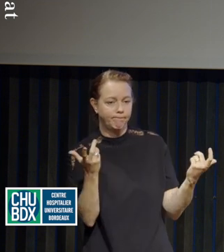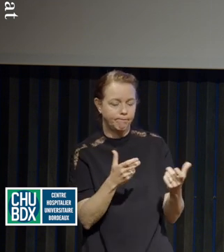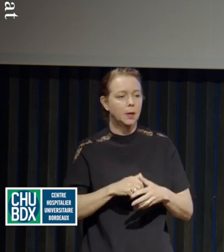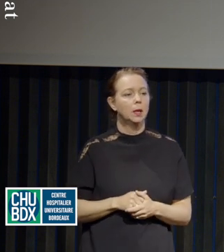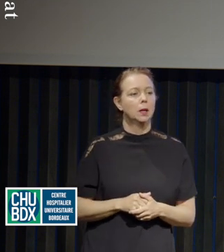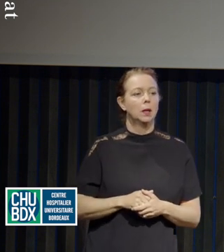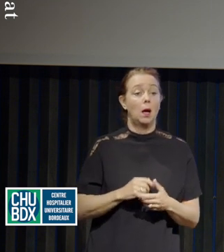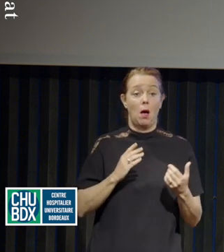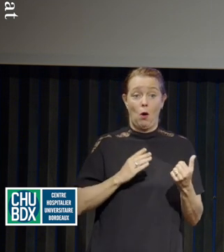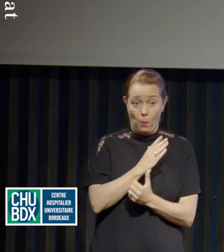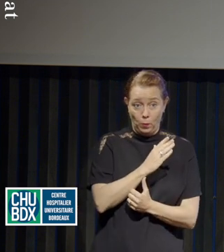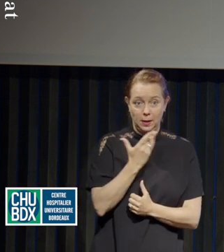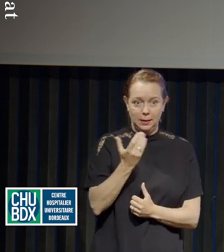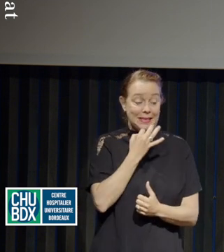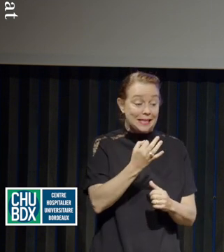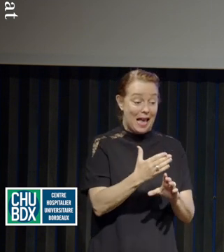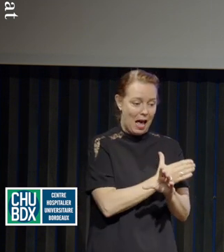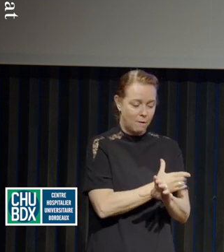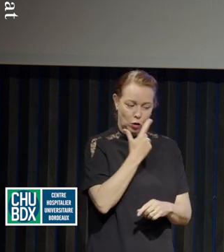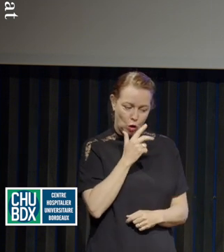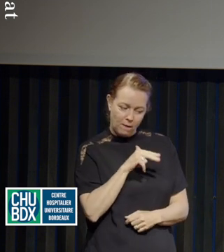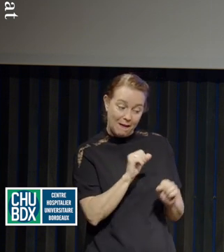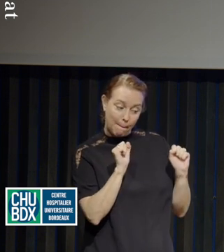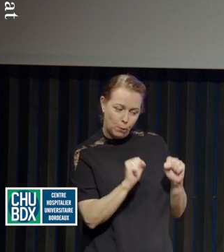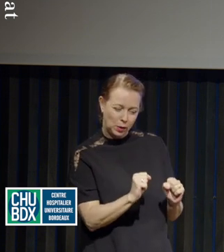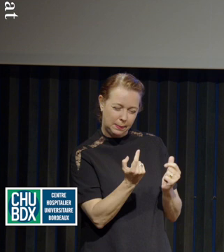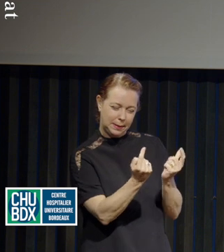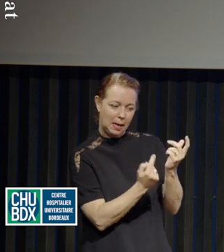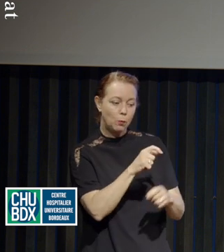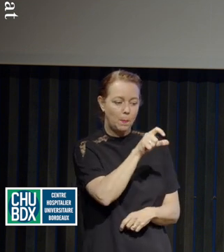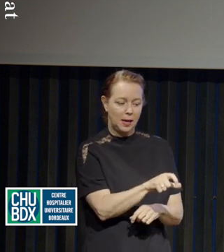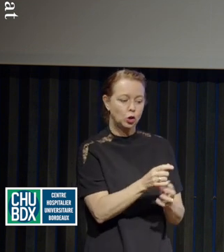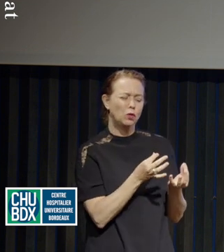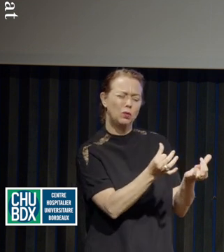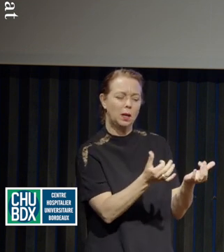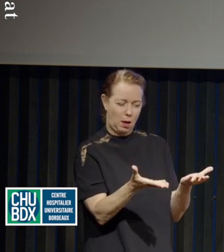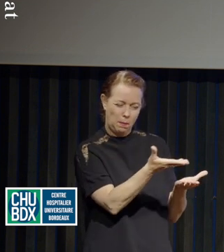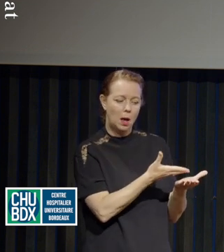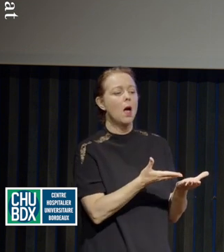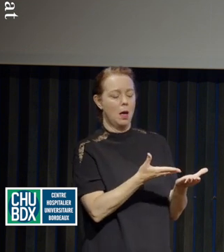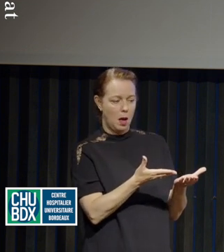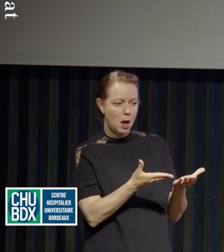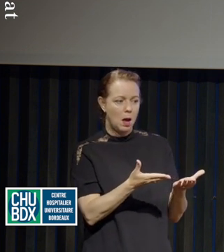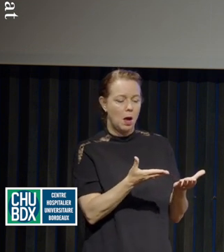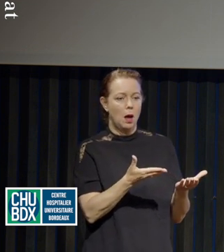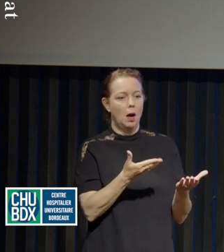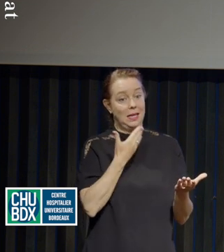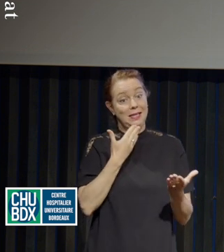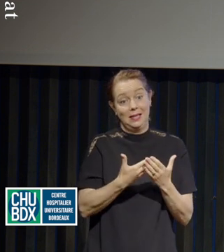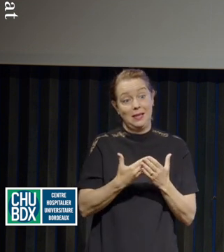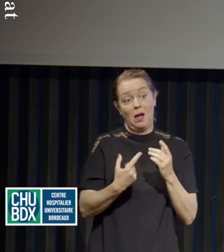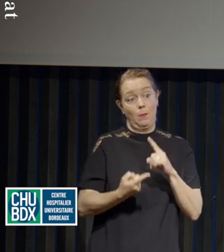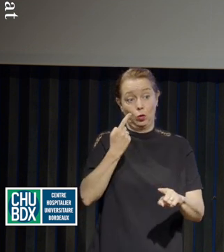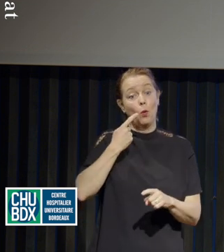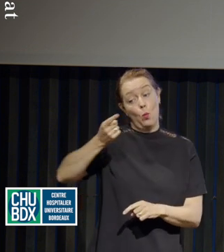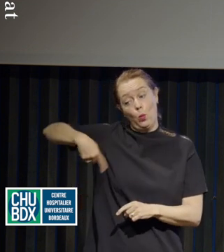fait d'identifier justement ces facteurs prédictifs et d'identifier les sujets vulnérables représente pour la psychiatrie aujourd'hui un enjeu